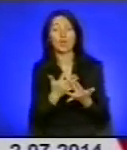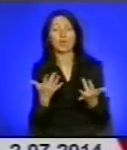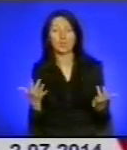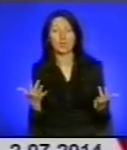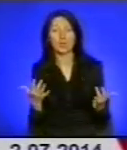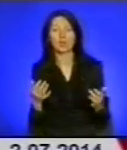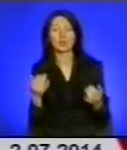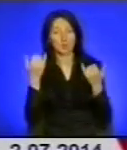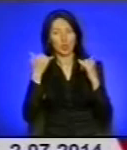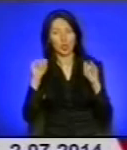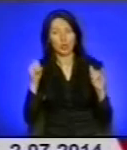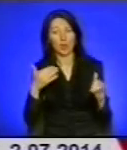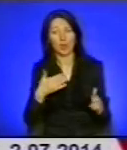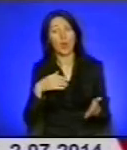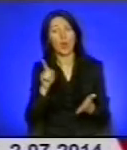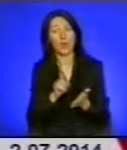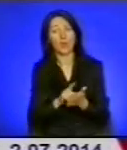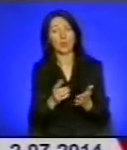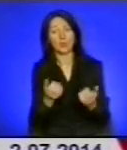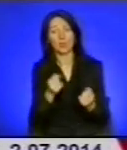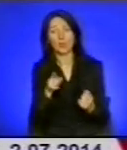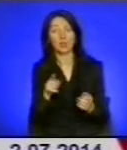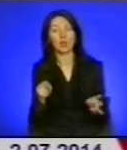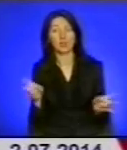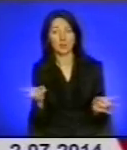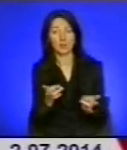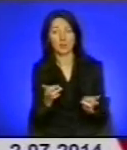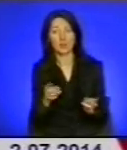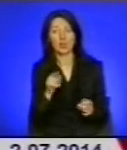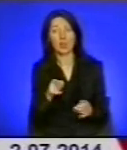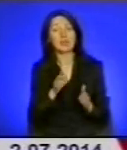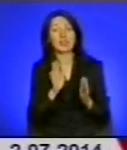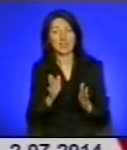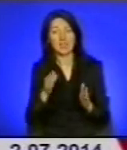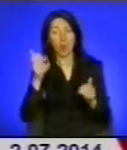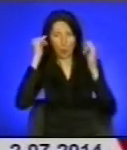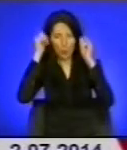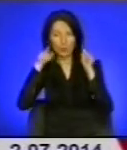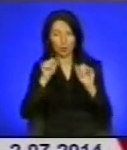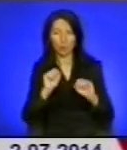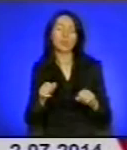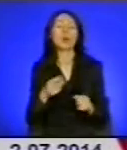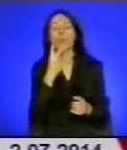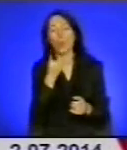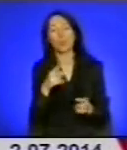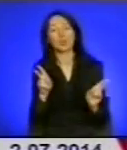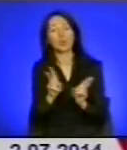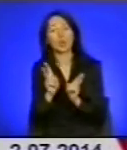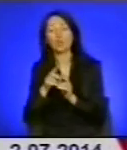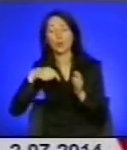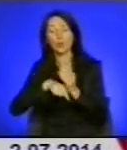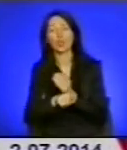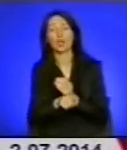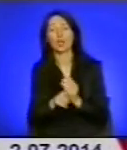причуди тому ми повинні сприймати їх як належне Та не лише буйволо тут можна побачити зустрічається у печері